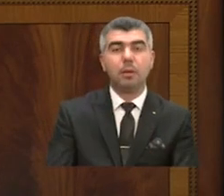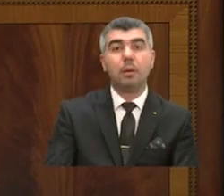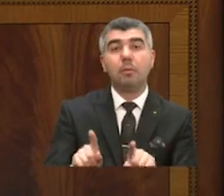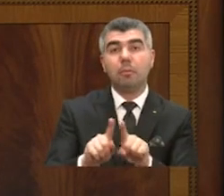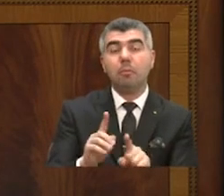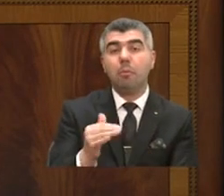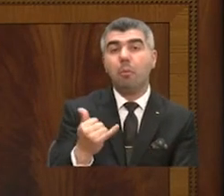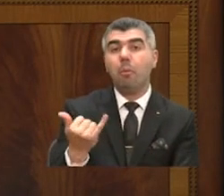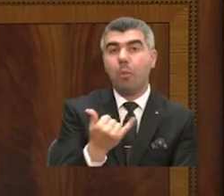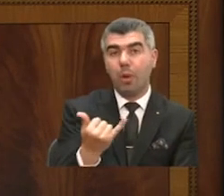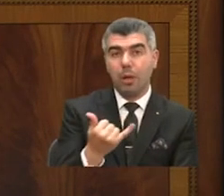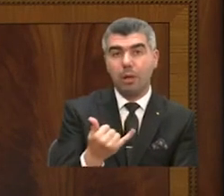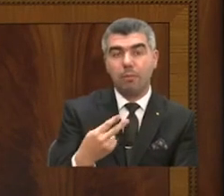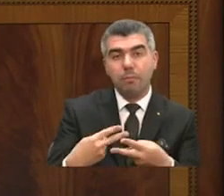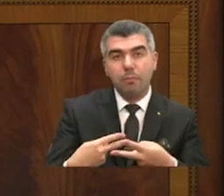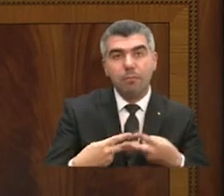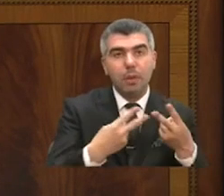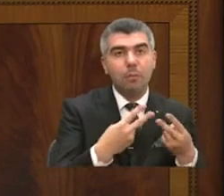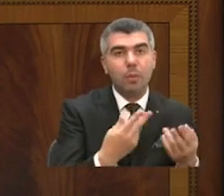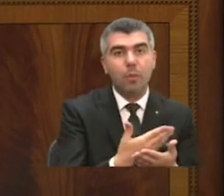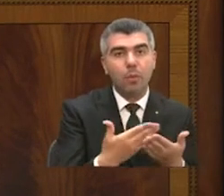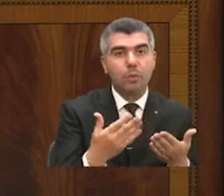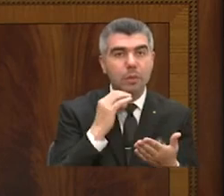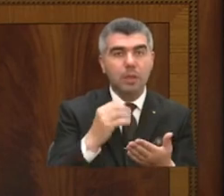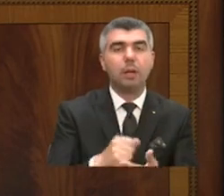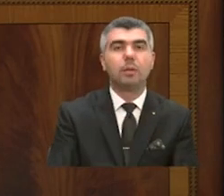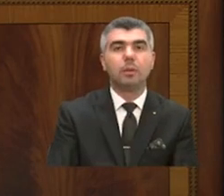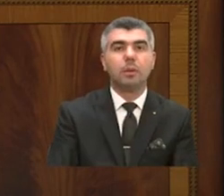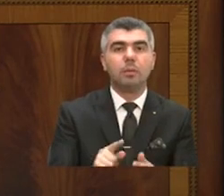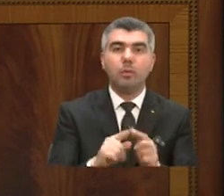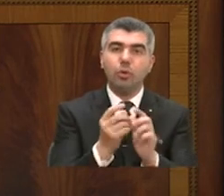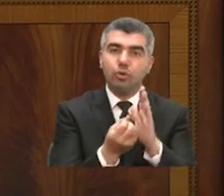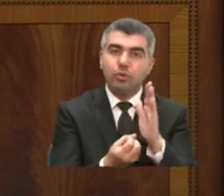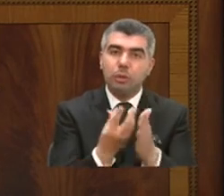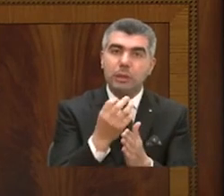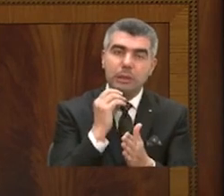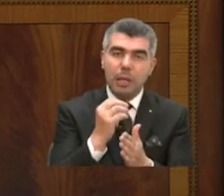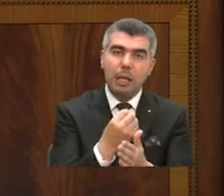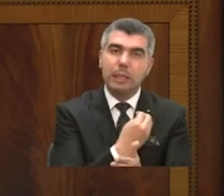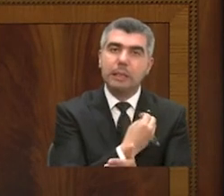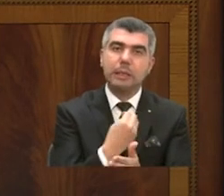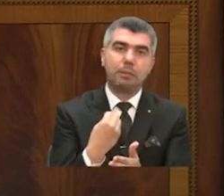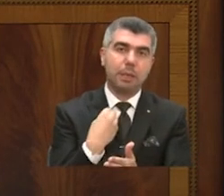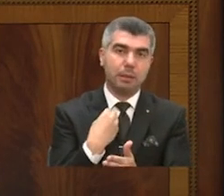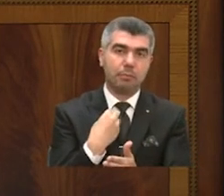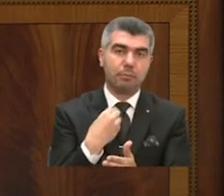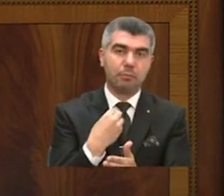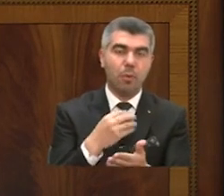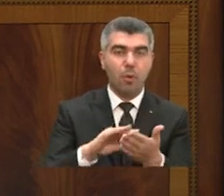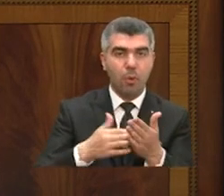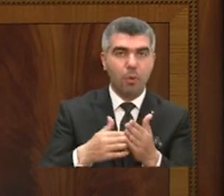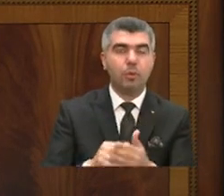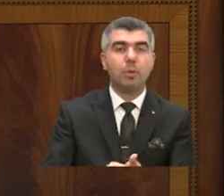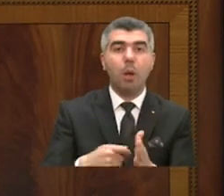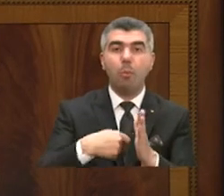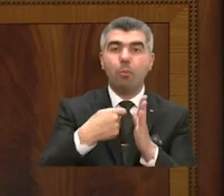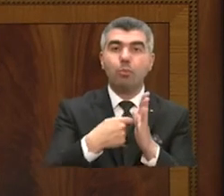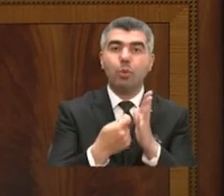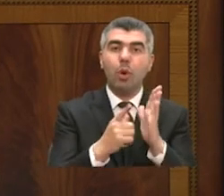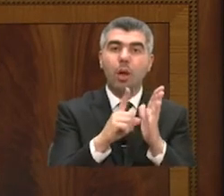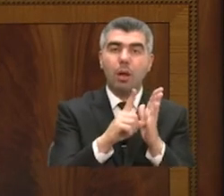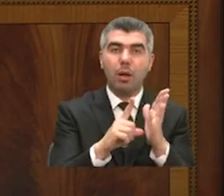الأساسي لتنزيل المحاور والمبادئ الحديثة المؤطرة للمنظومة الصحية، ومن بينها مشروع قانون